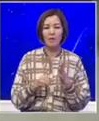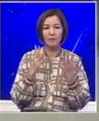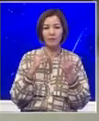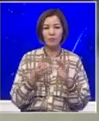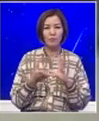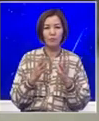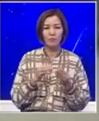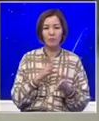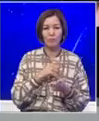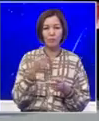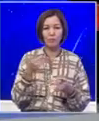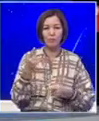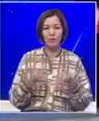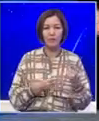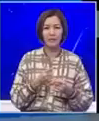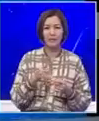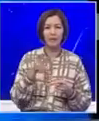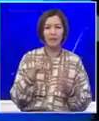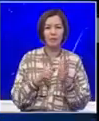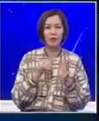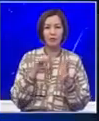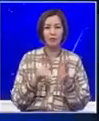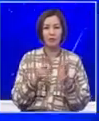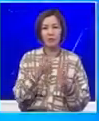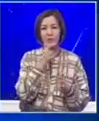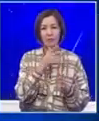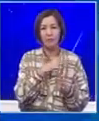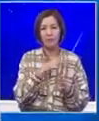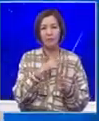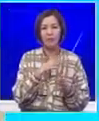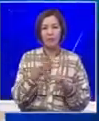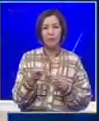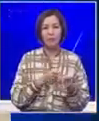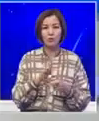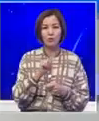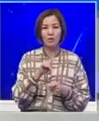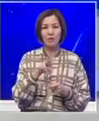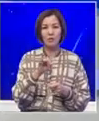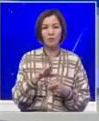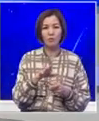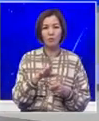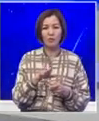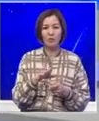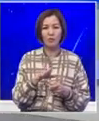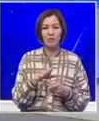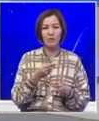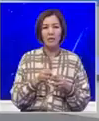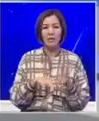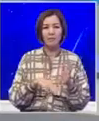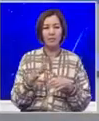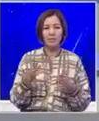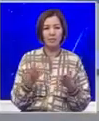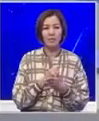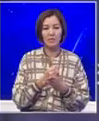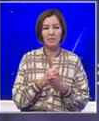шықты. Бір ғана бағдарлама қаралымының өзі 700 мыңнан асқан. Бағдарламаның жүргізушісі Айдос Егілік бағдарлама көрермен тапты. Ең басты